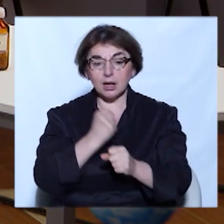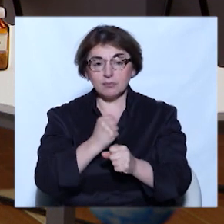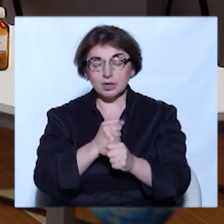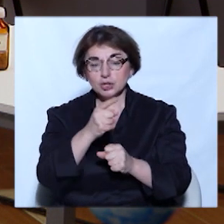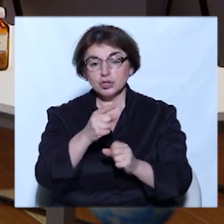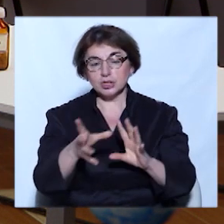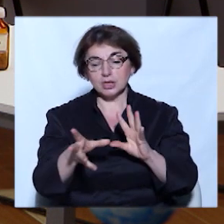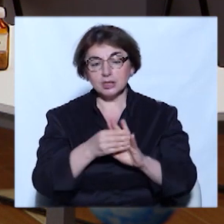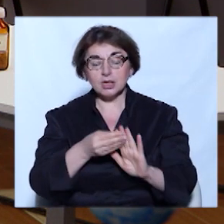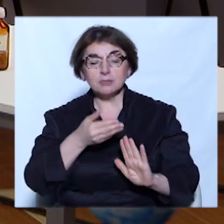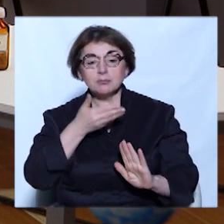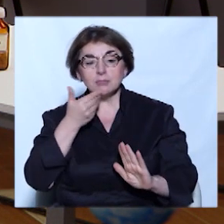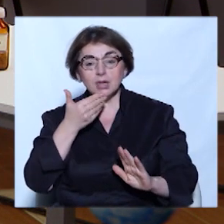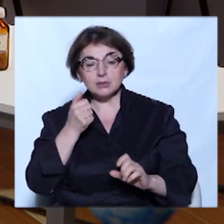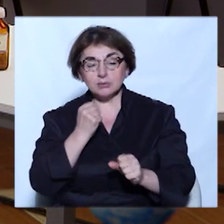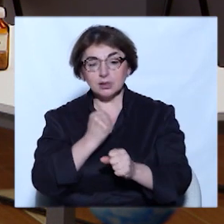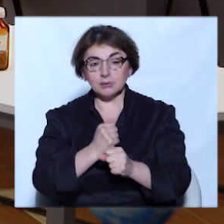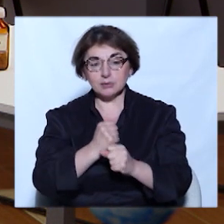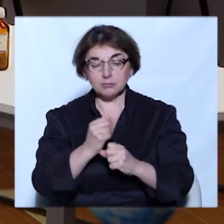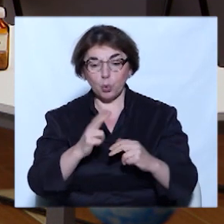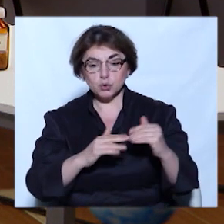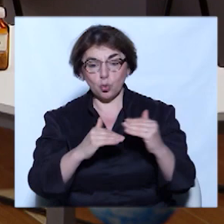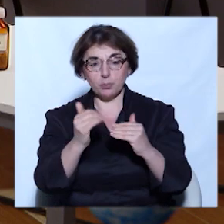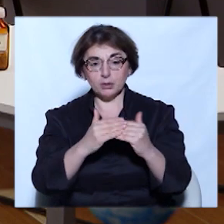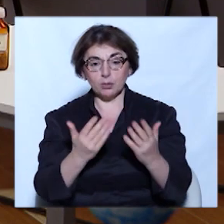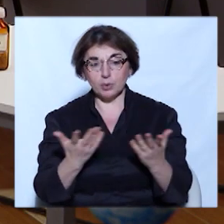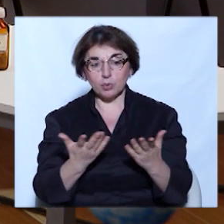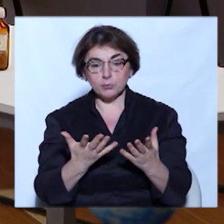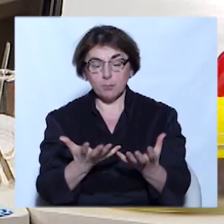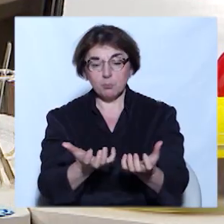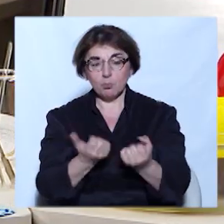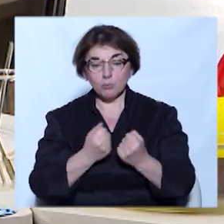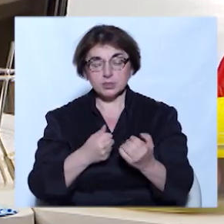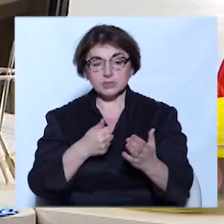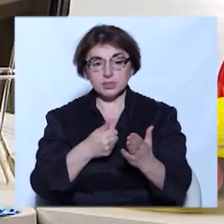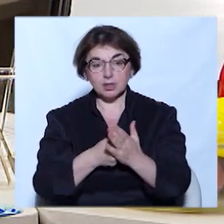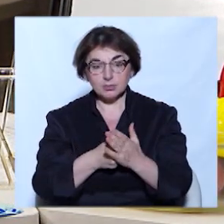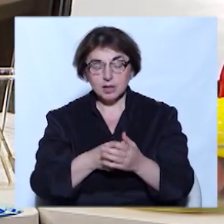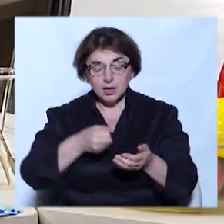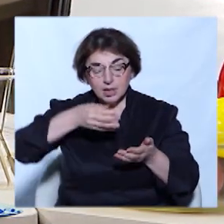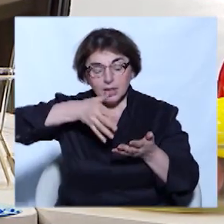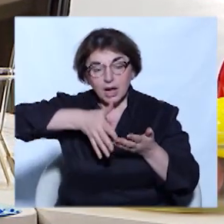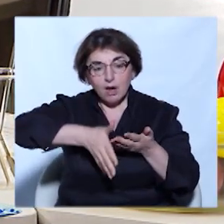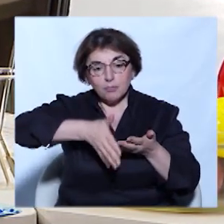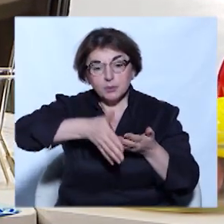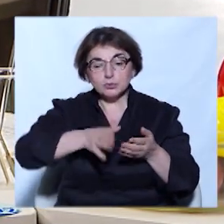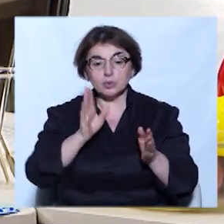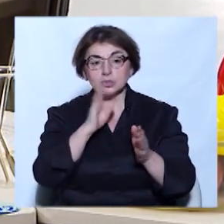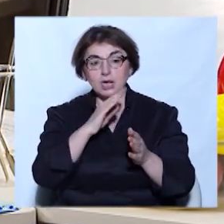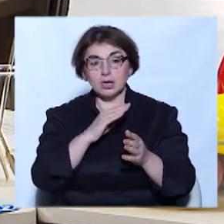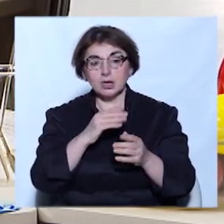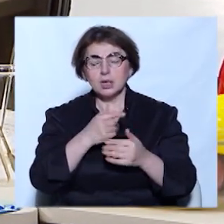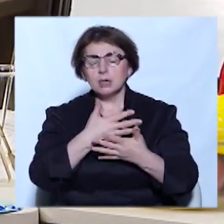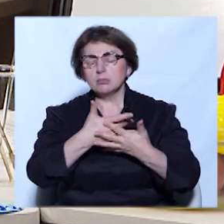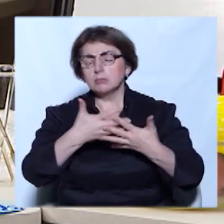შენთან ერთად მარტივი მოწყობილობა, რომელიც მომცემს საშუალებას გავფილტრო წყალი. თუმცა წყლის გასაფილტრი